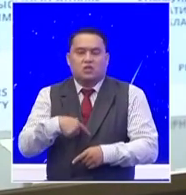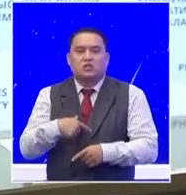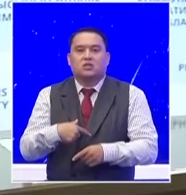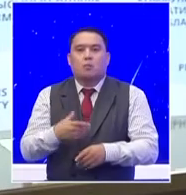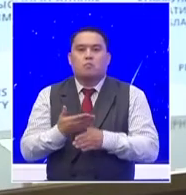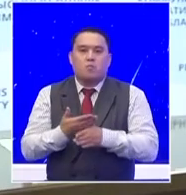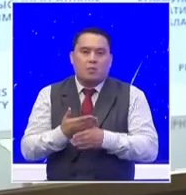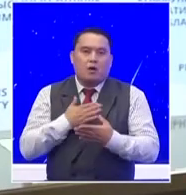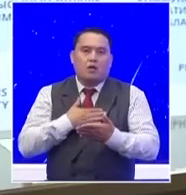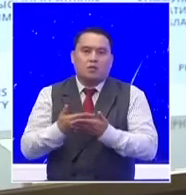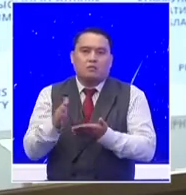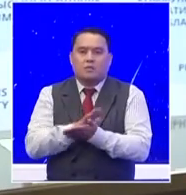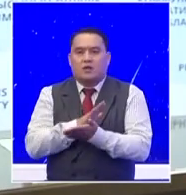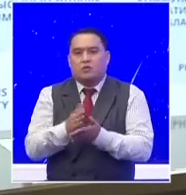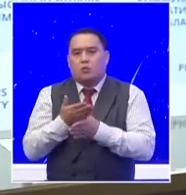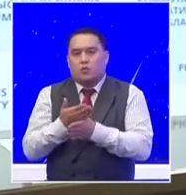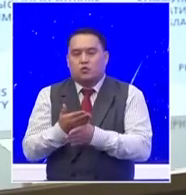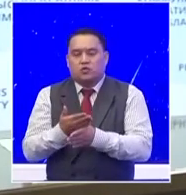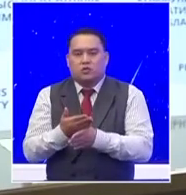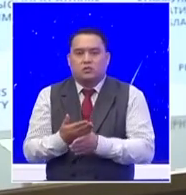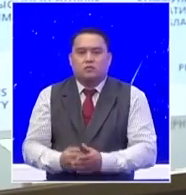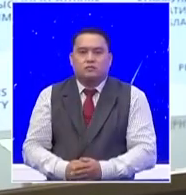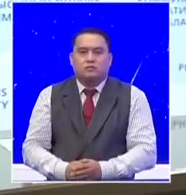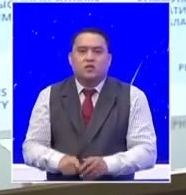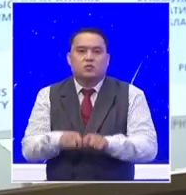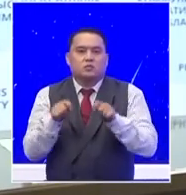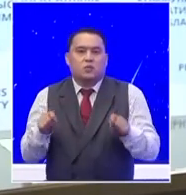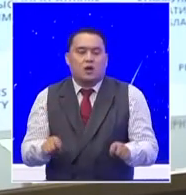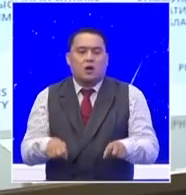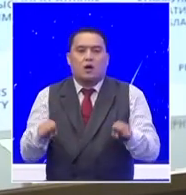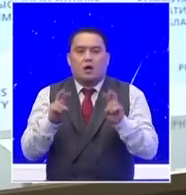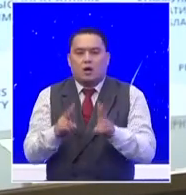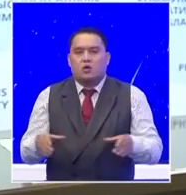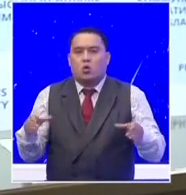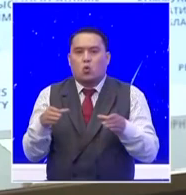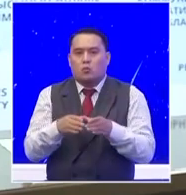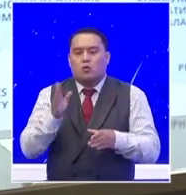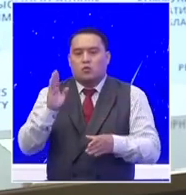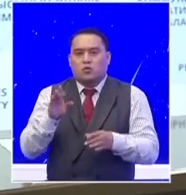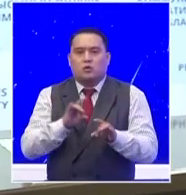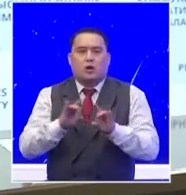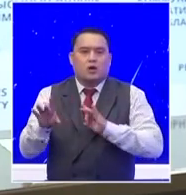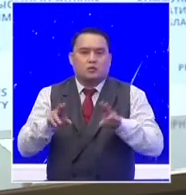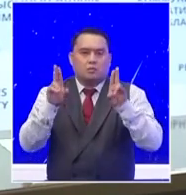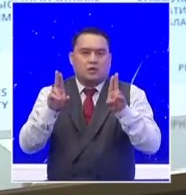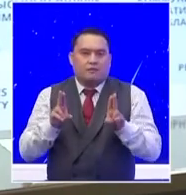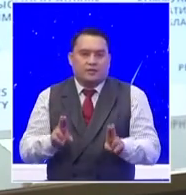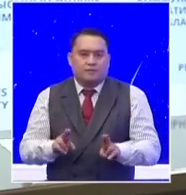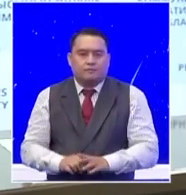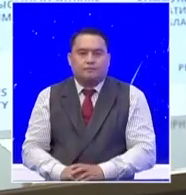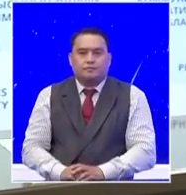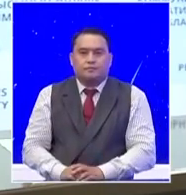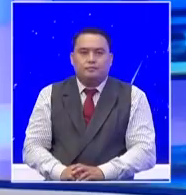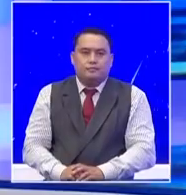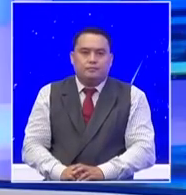будут помогать волонтеры, которые займутся доставкой. Также нами создана специальная мобильная группа, которая будет разъяснять правила проведения Курбан-Айт.